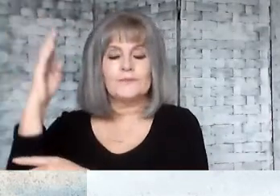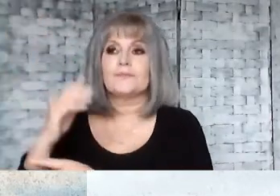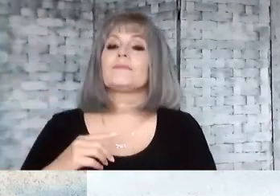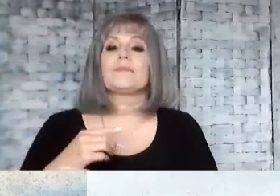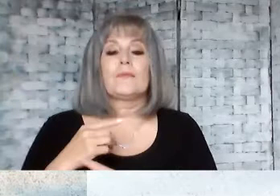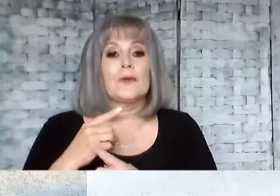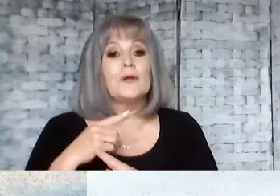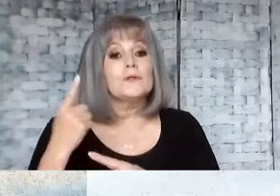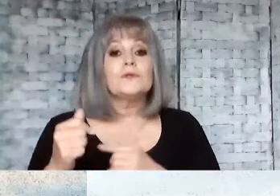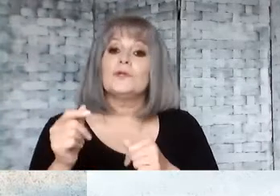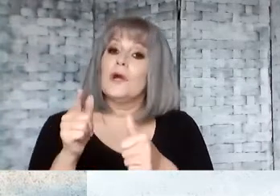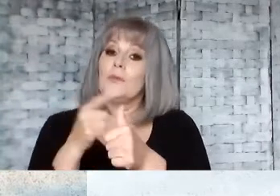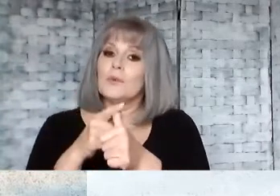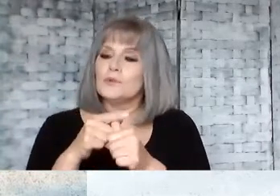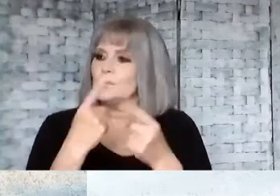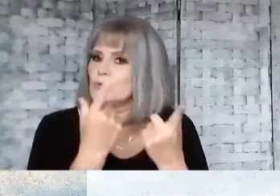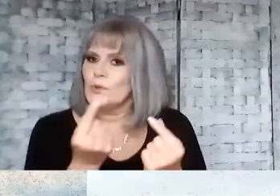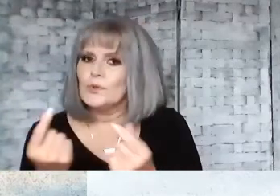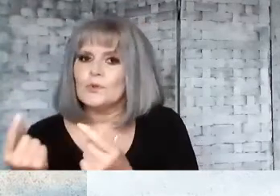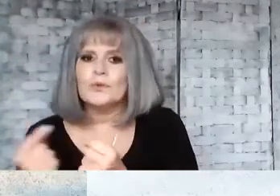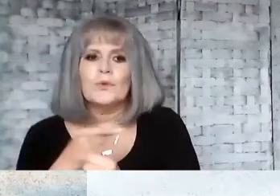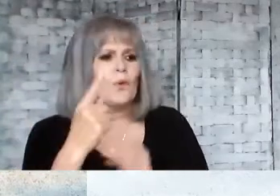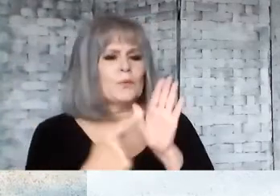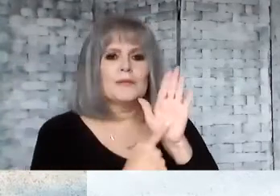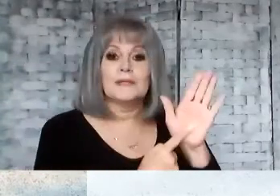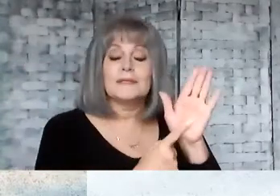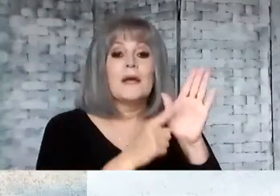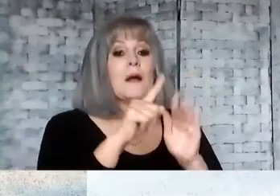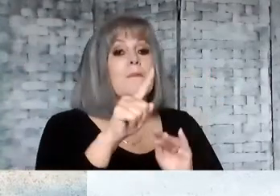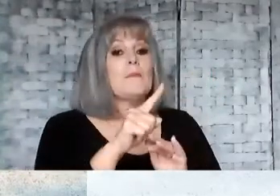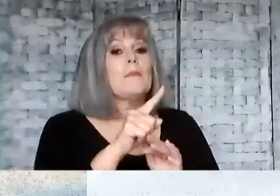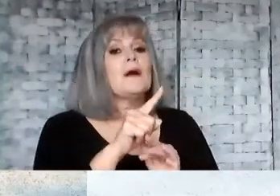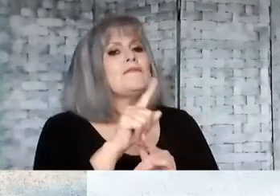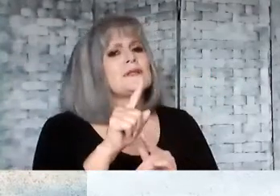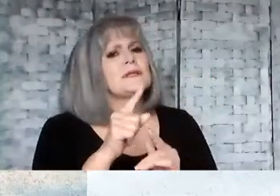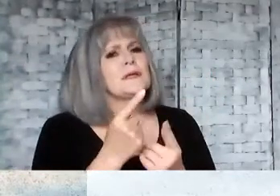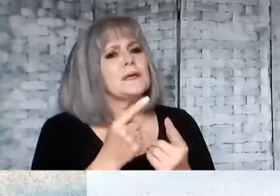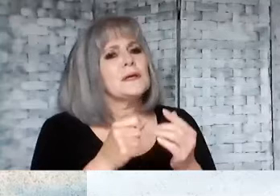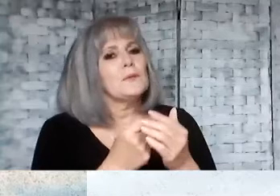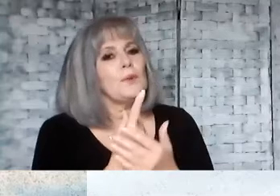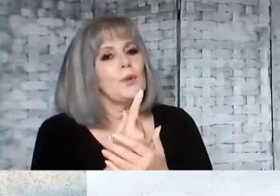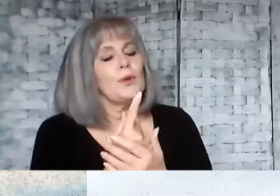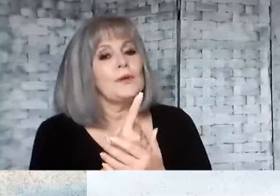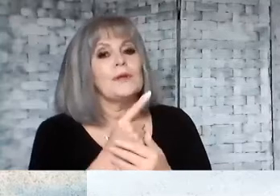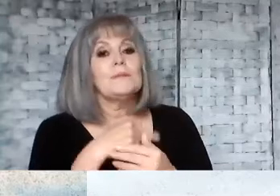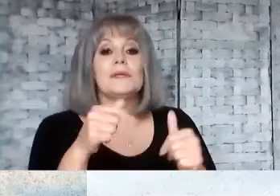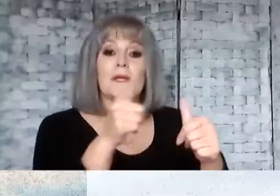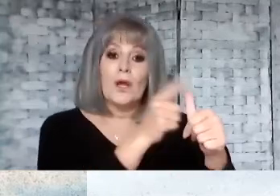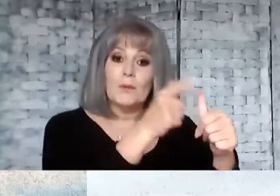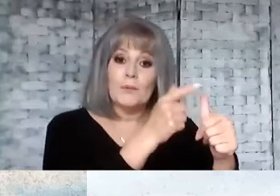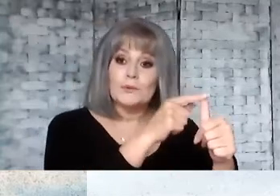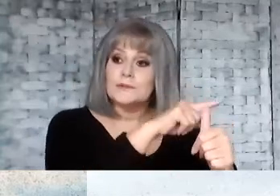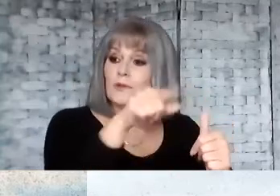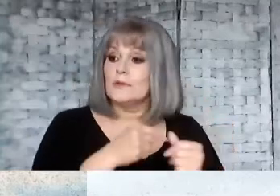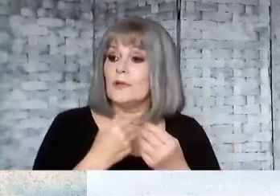die disippels, die apostels moes 'n klomp tekens gedoen en wat het gebeur met die hoofpriester, wat het gebeur toe die hoofpriester